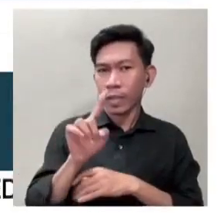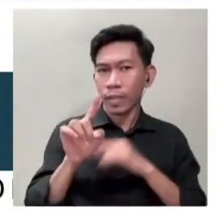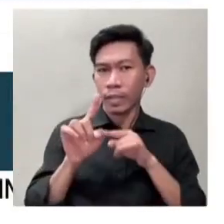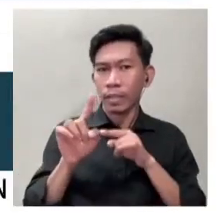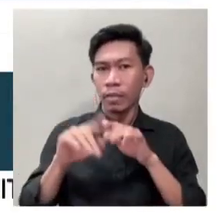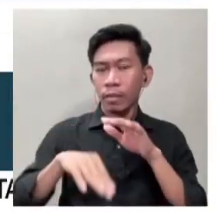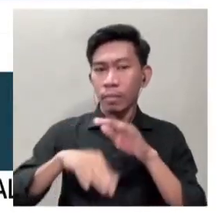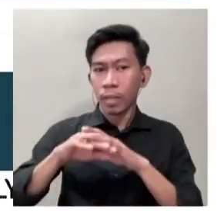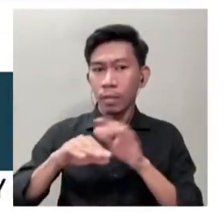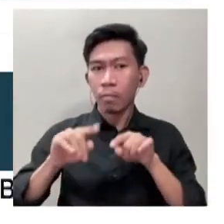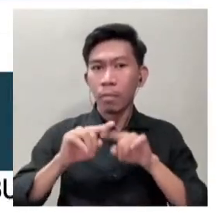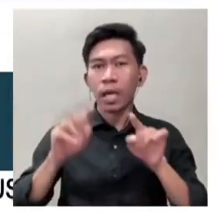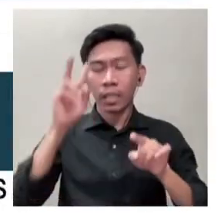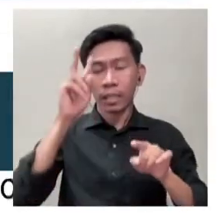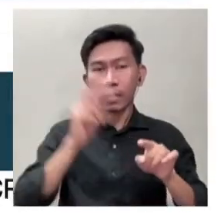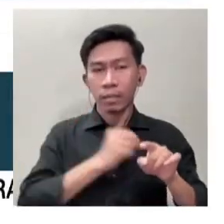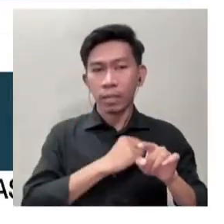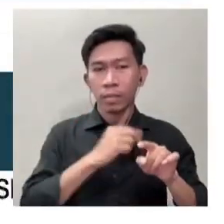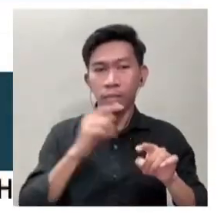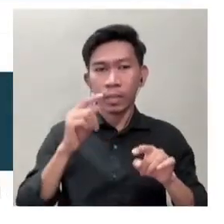ng Vietnam and Thailand